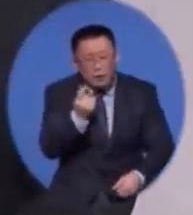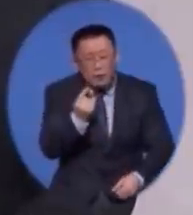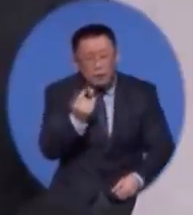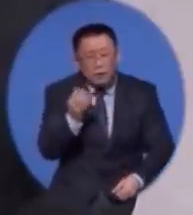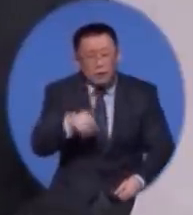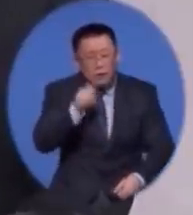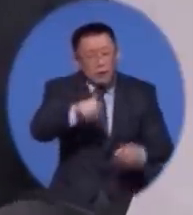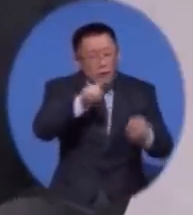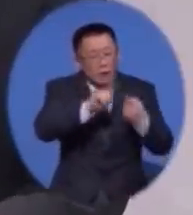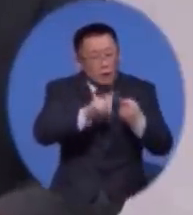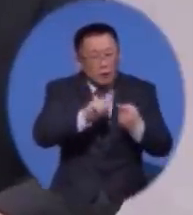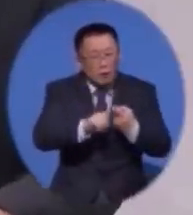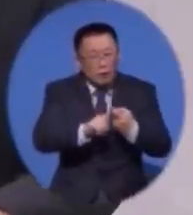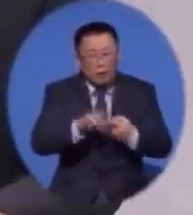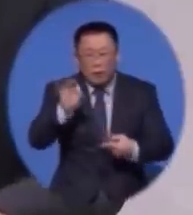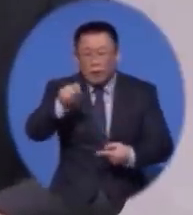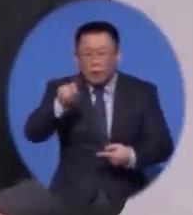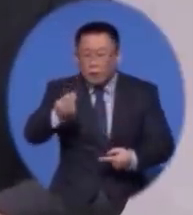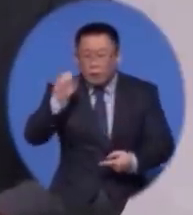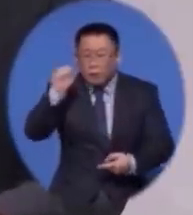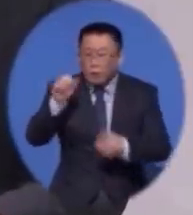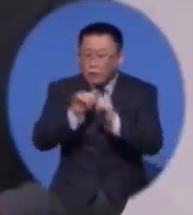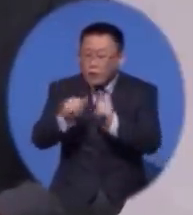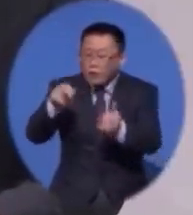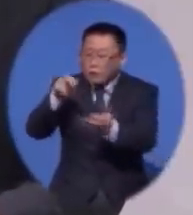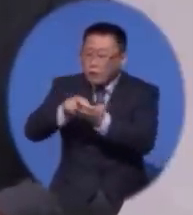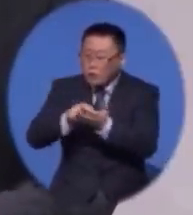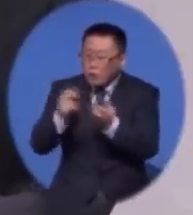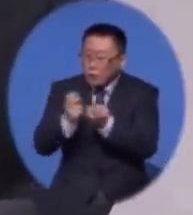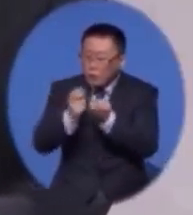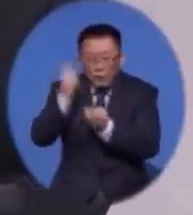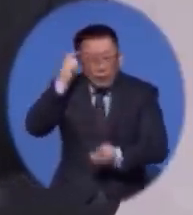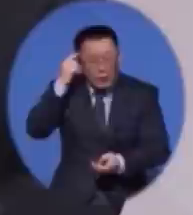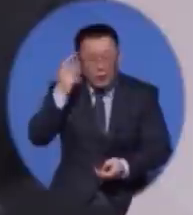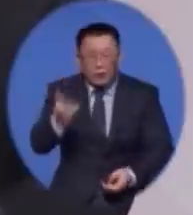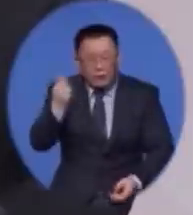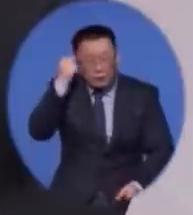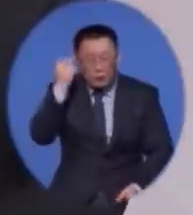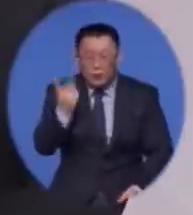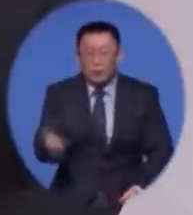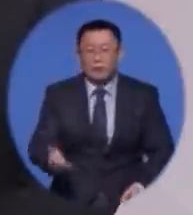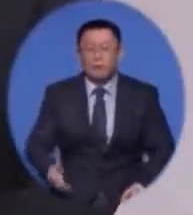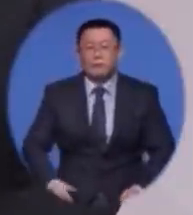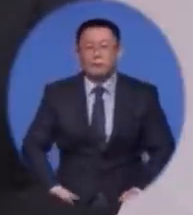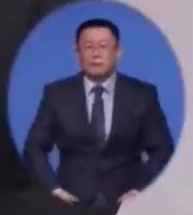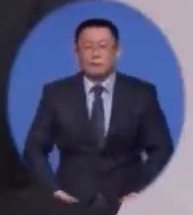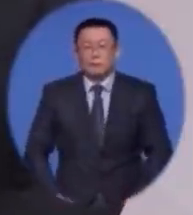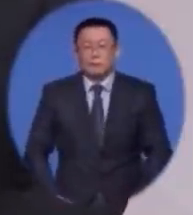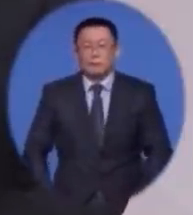이에 대해서 엄지철 후보는 어떻게 생각하시는지 좀 답변을 부탁드리겠습니다.